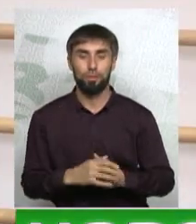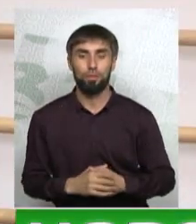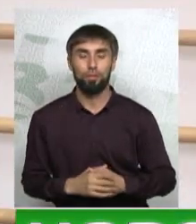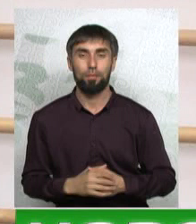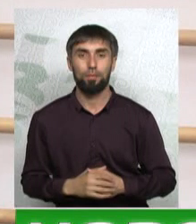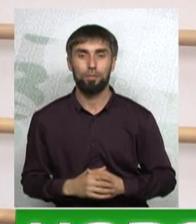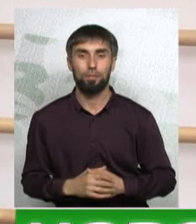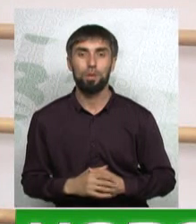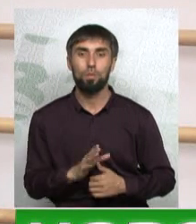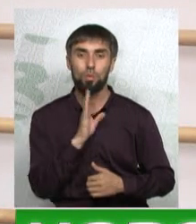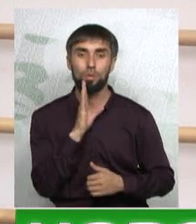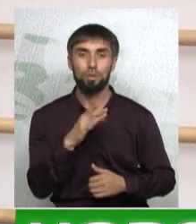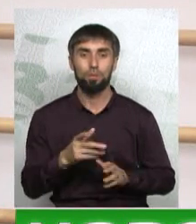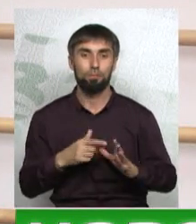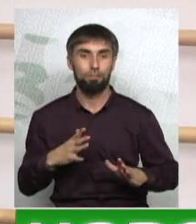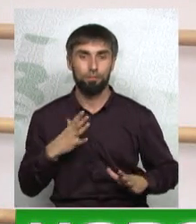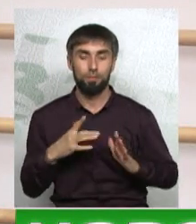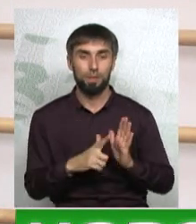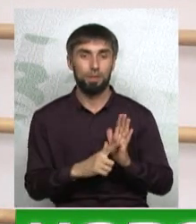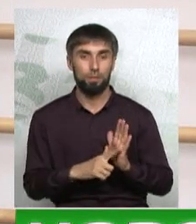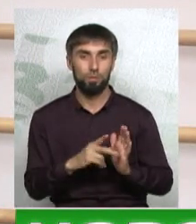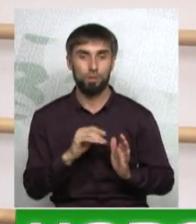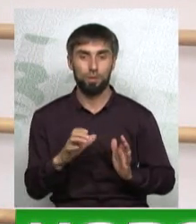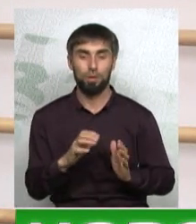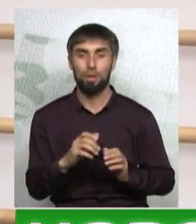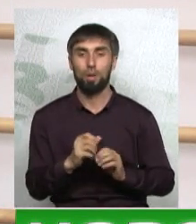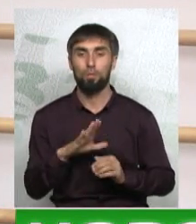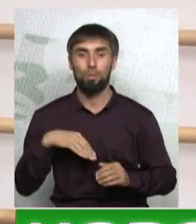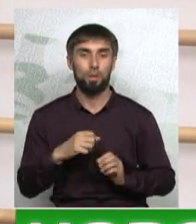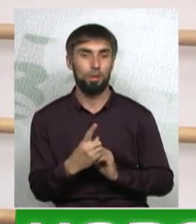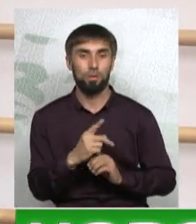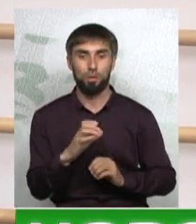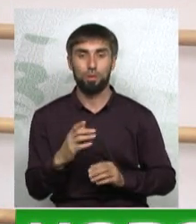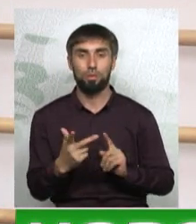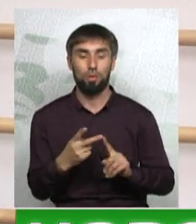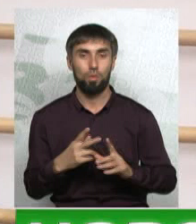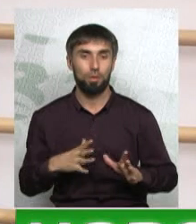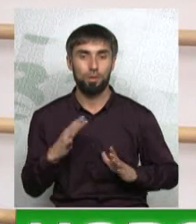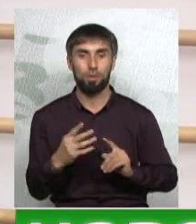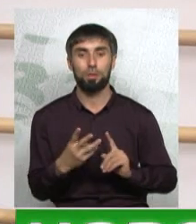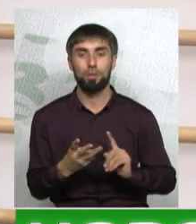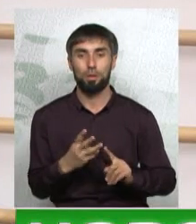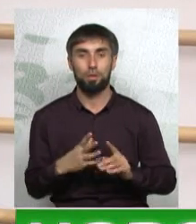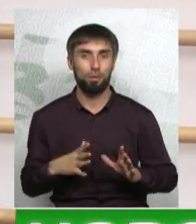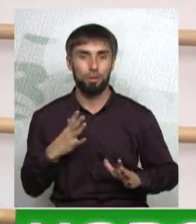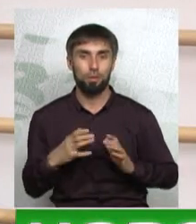Утром разминка 7 часов, 11 часов вторая тренировка и третья